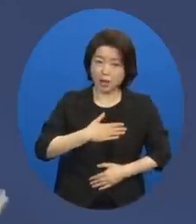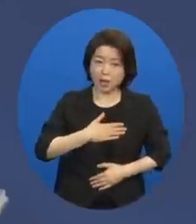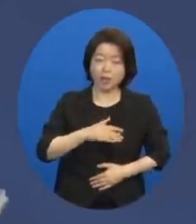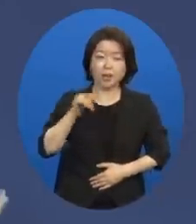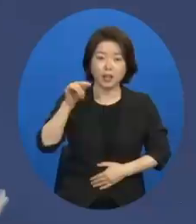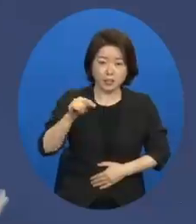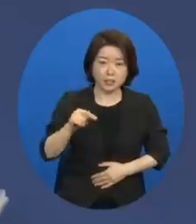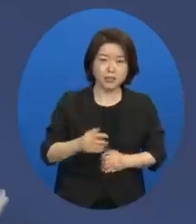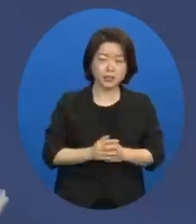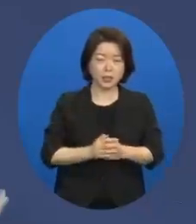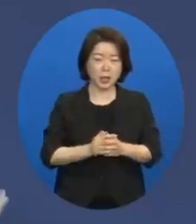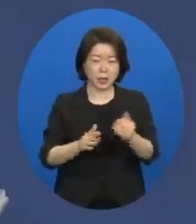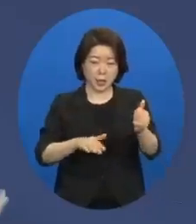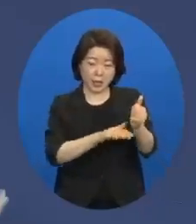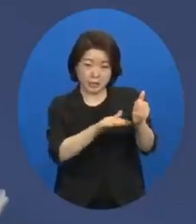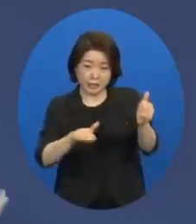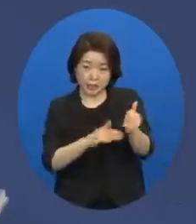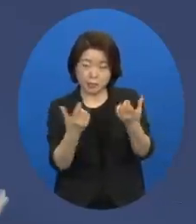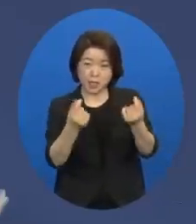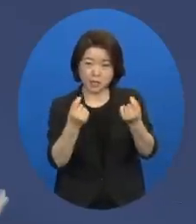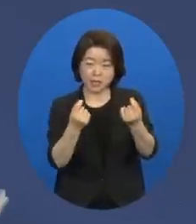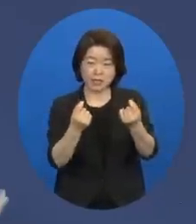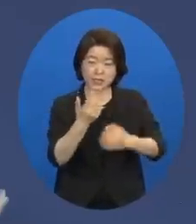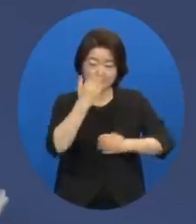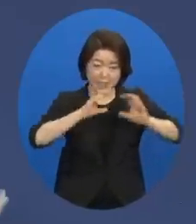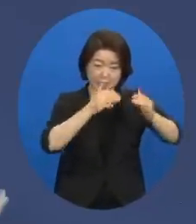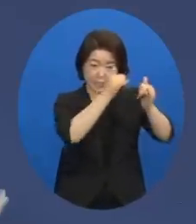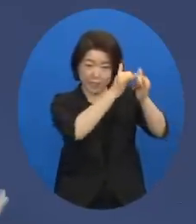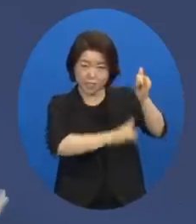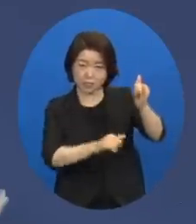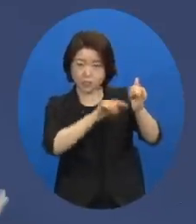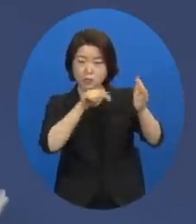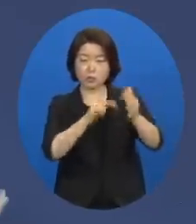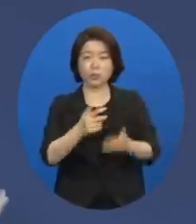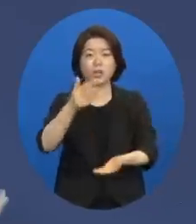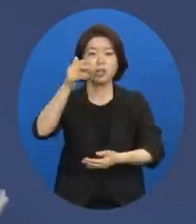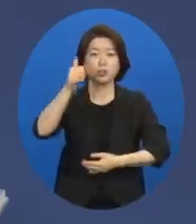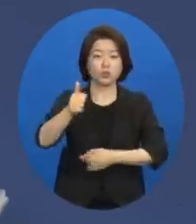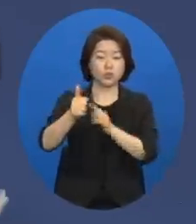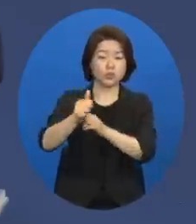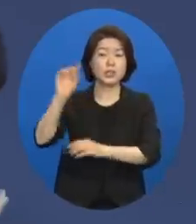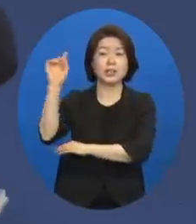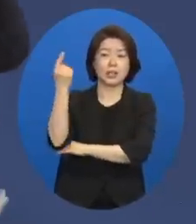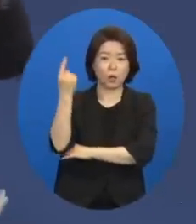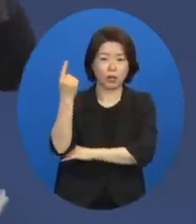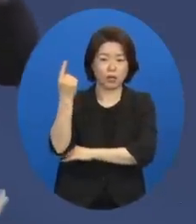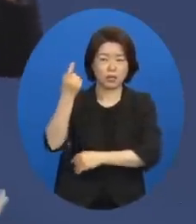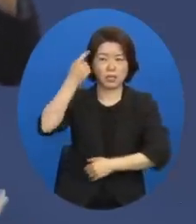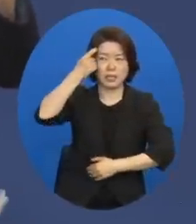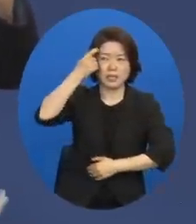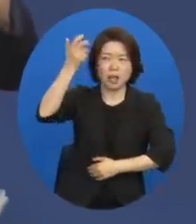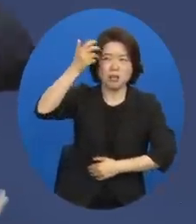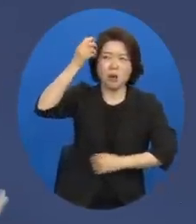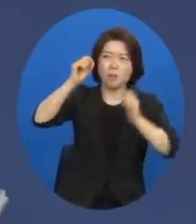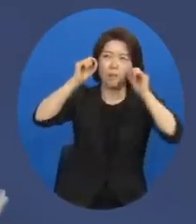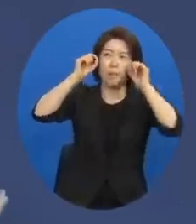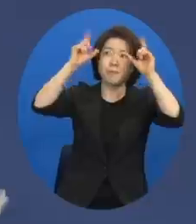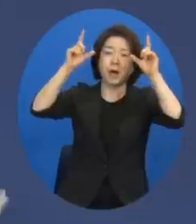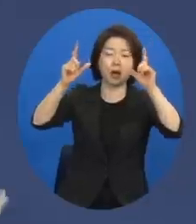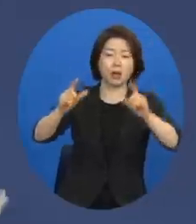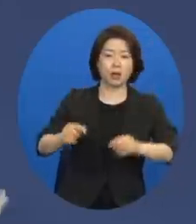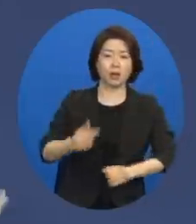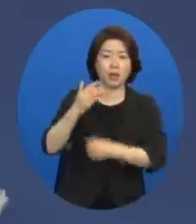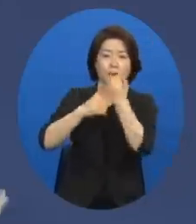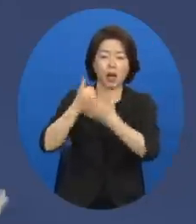그 그림자와 모형 같은 이스라엘 역사 속에 한 주인공이었던 다윗이 이 정도로 영적으로 깨어서